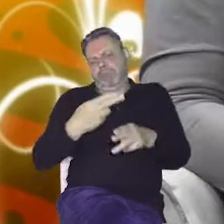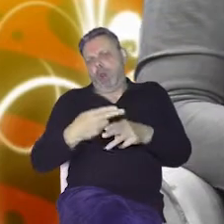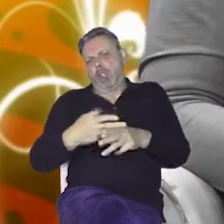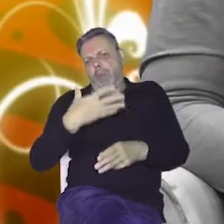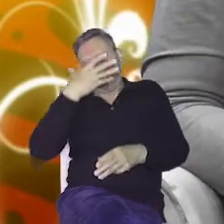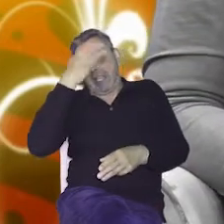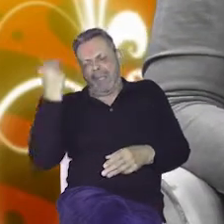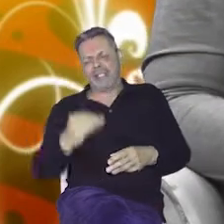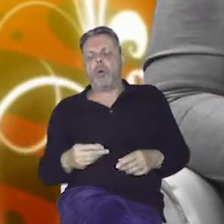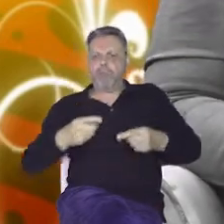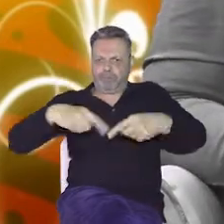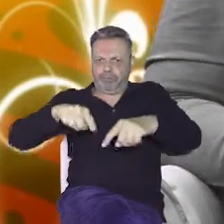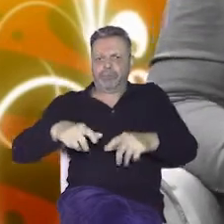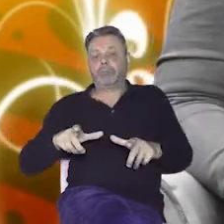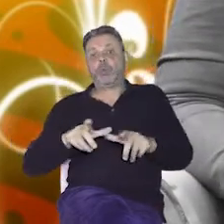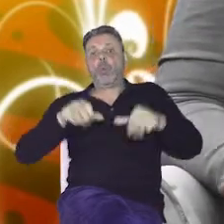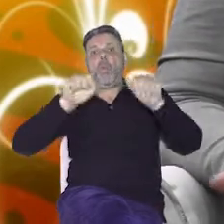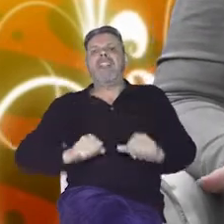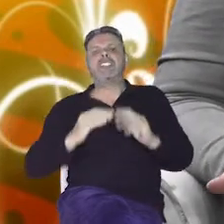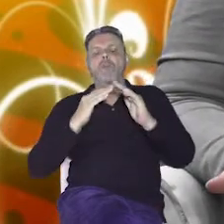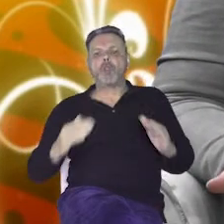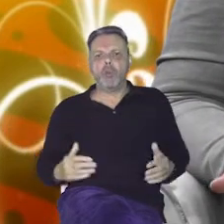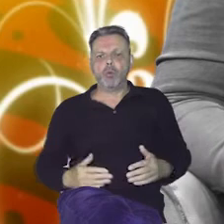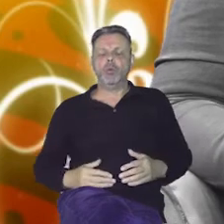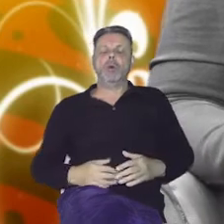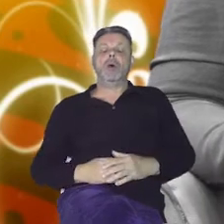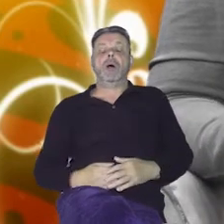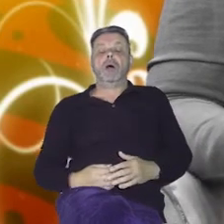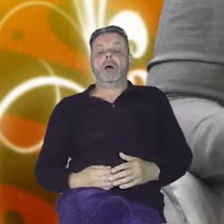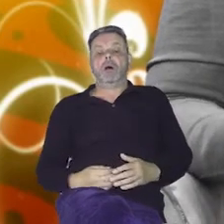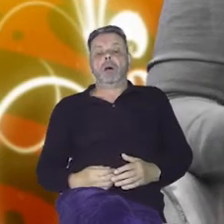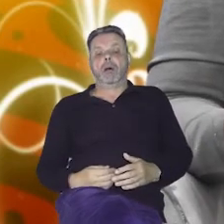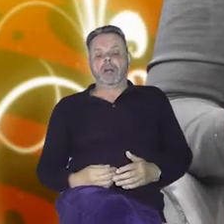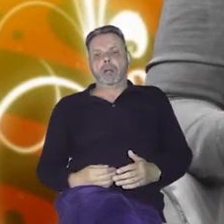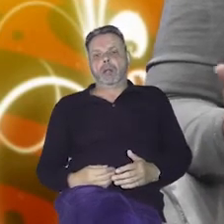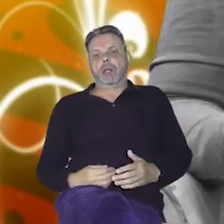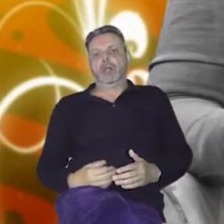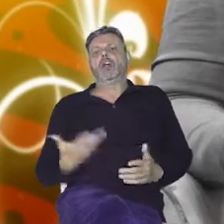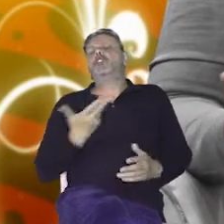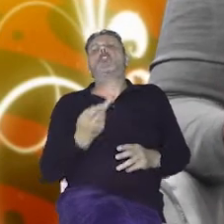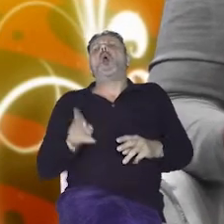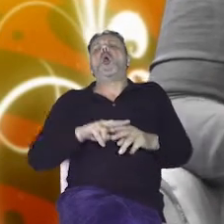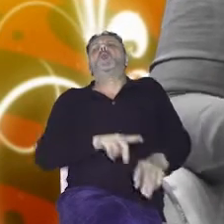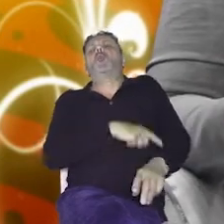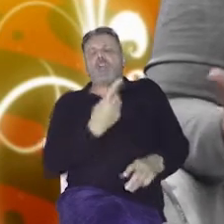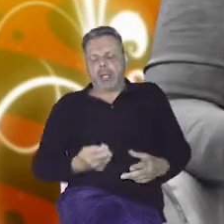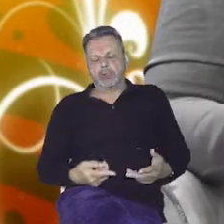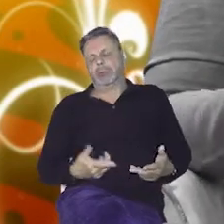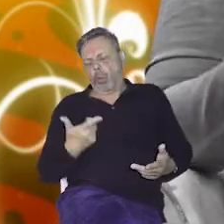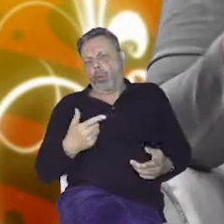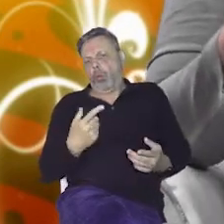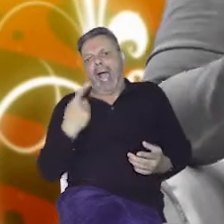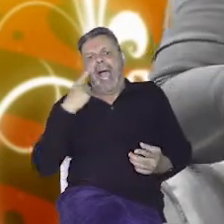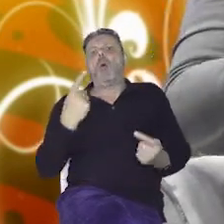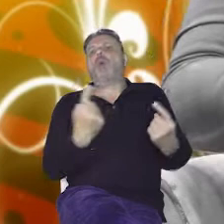o tom segmentu. U vlastitom domu najduže što je moguće, odnosno dok je on još u fazi da može, znači da je